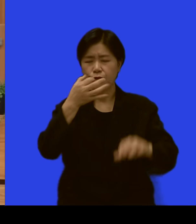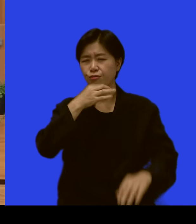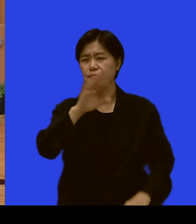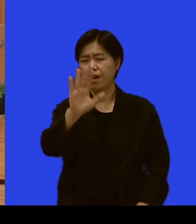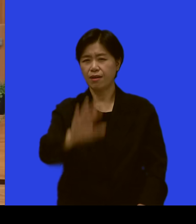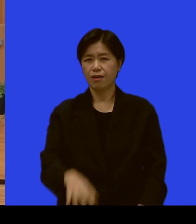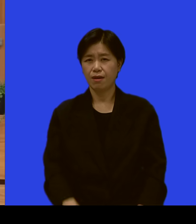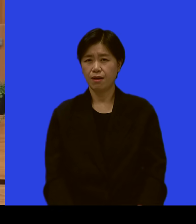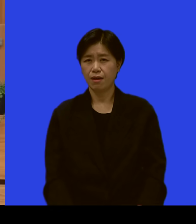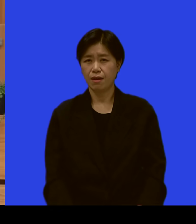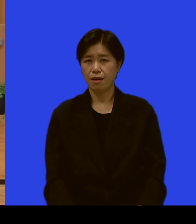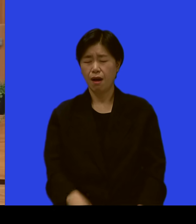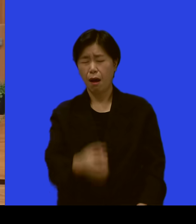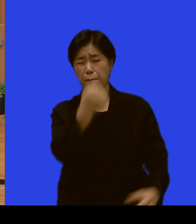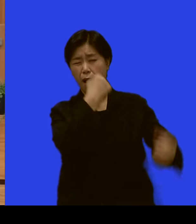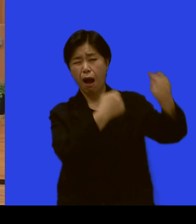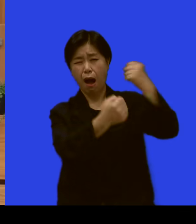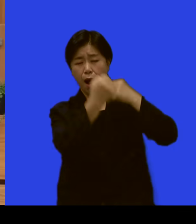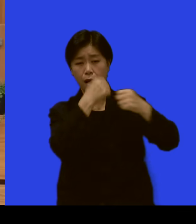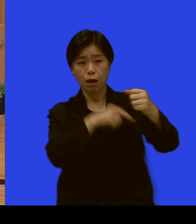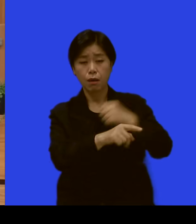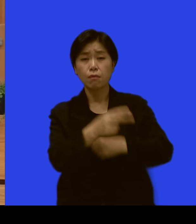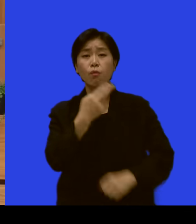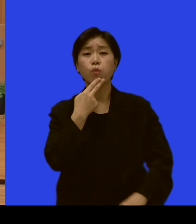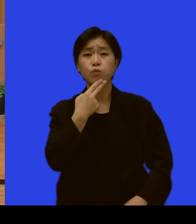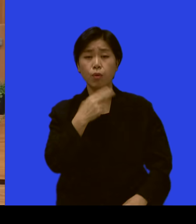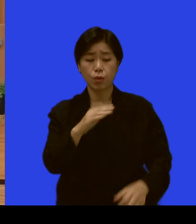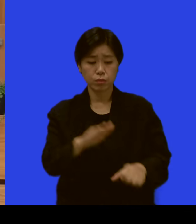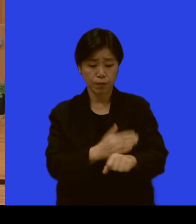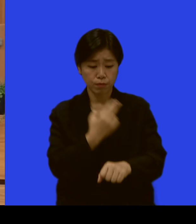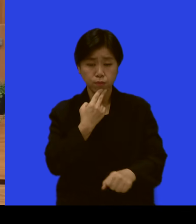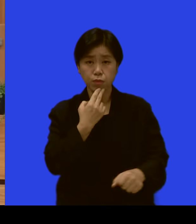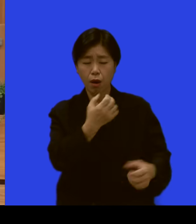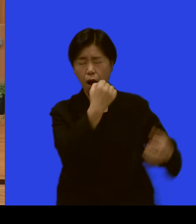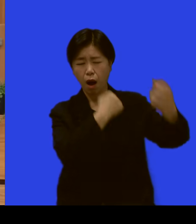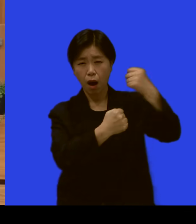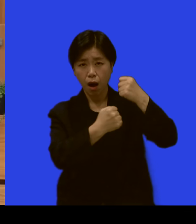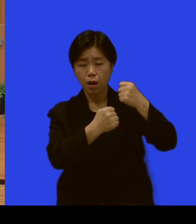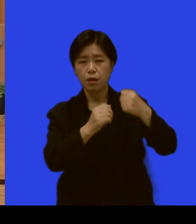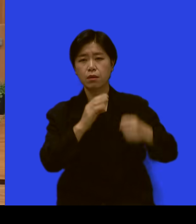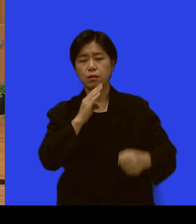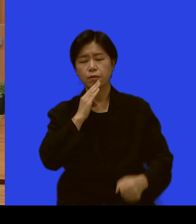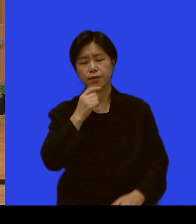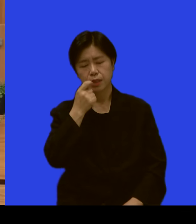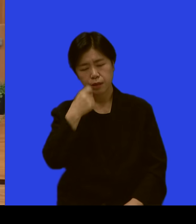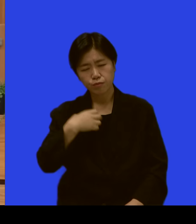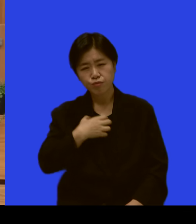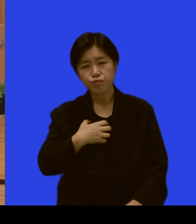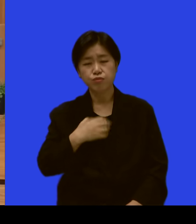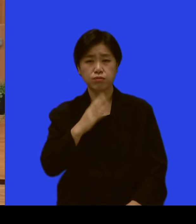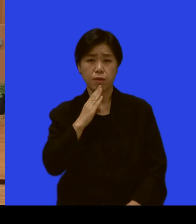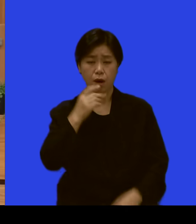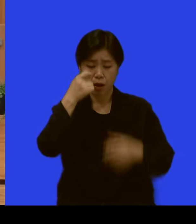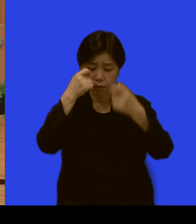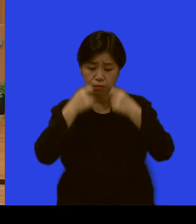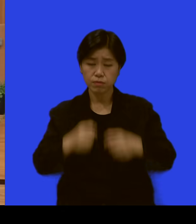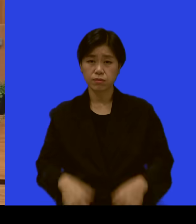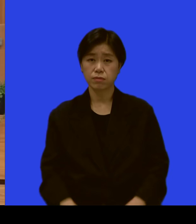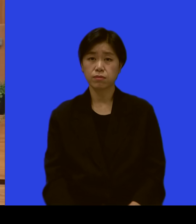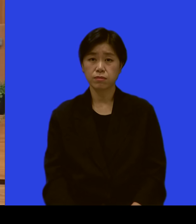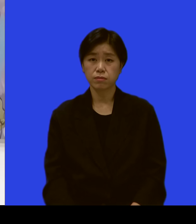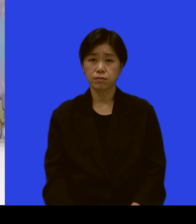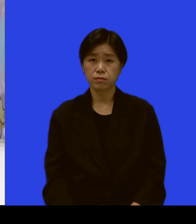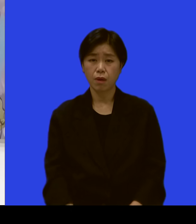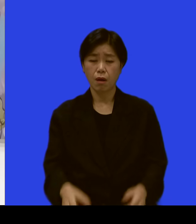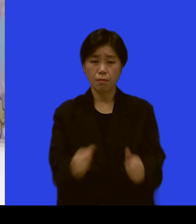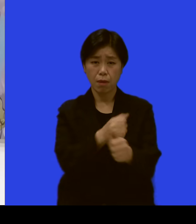그렇게 맞아가면서 이유 없는 구타를 당하면서 어린 시절을 보낸 얘기니까 굉장히 네네. 슬픈 이야기인데 그런 구타를 받는